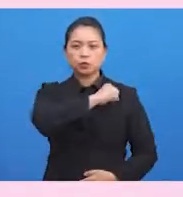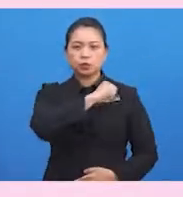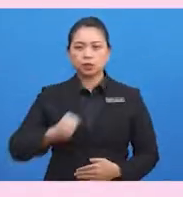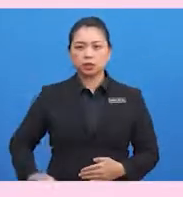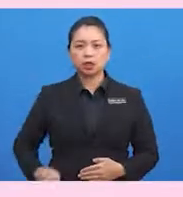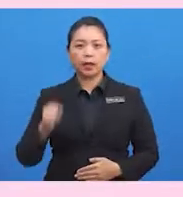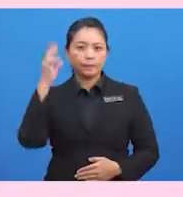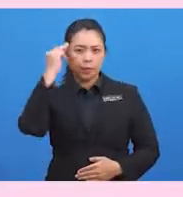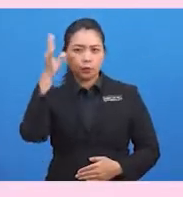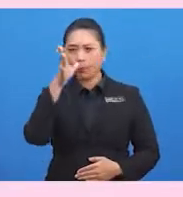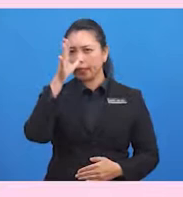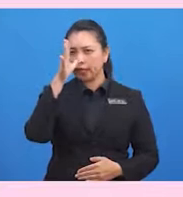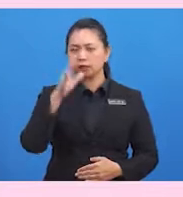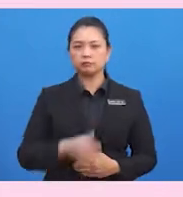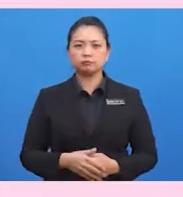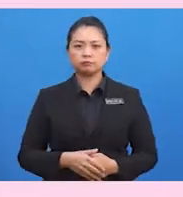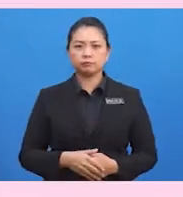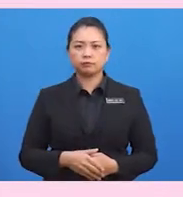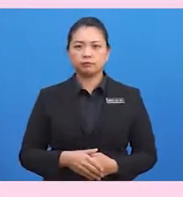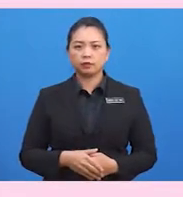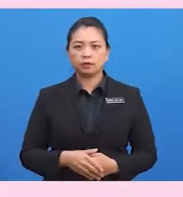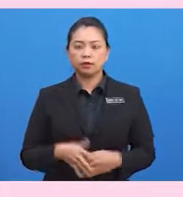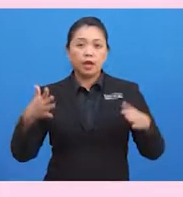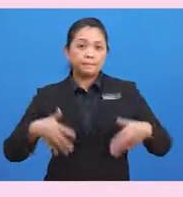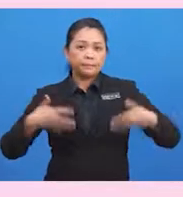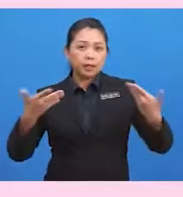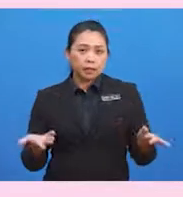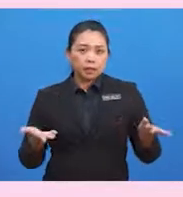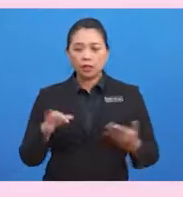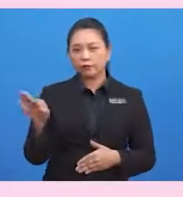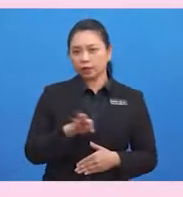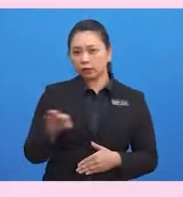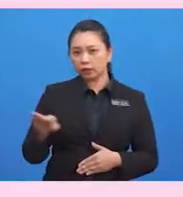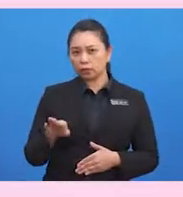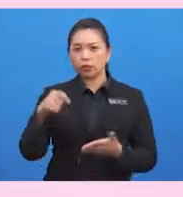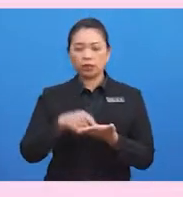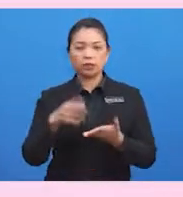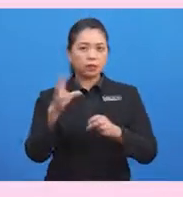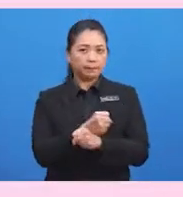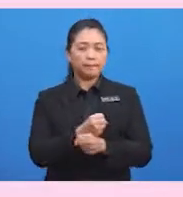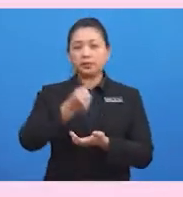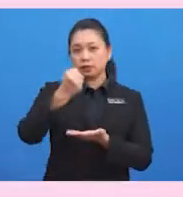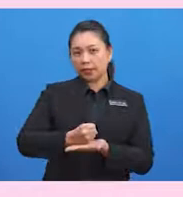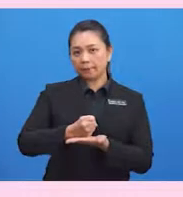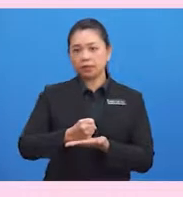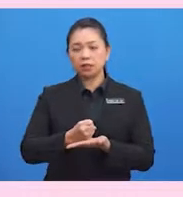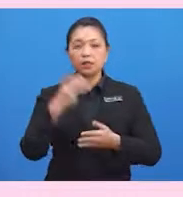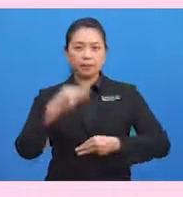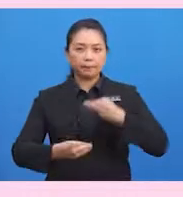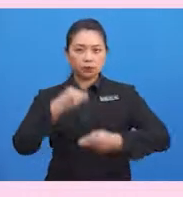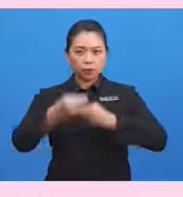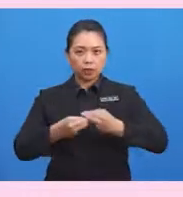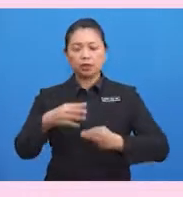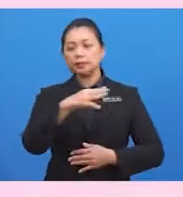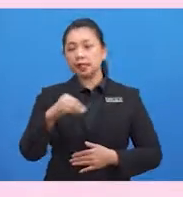senanglah you make dan yang terakhir Bagaimana faktor-faktor ini dapat menjamin kemajuan